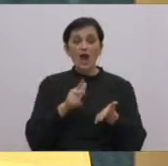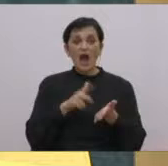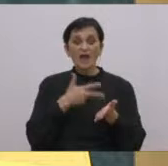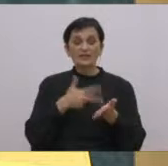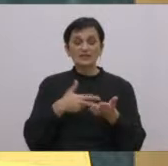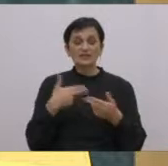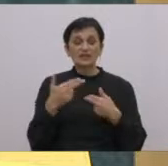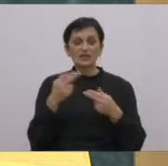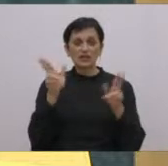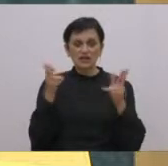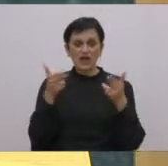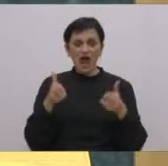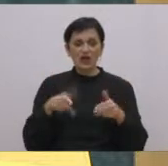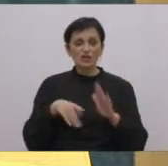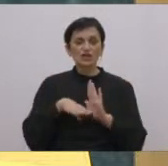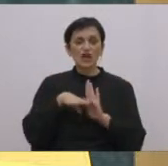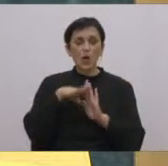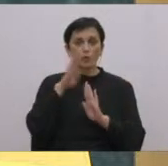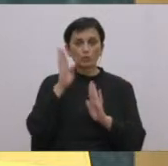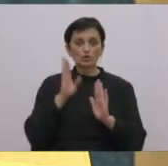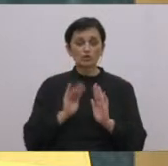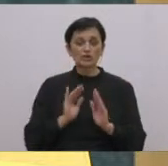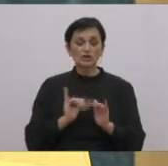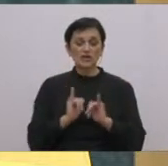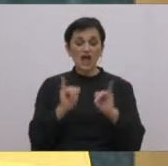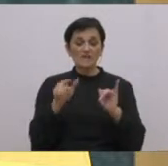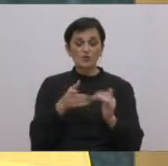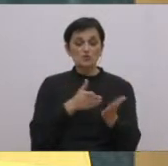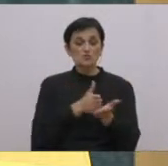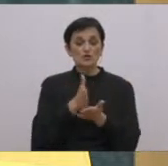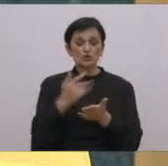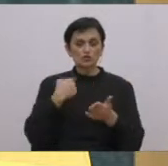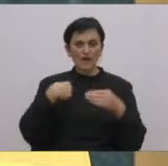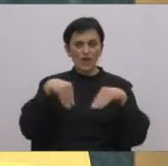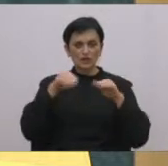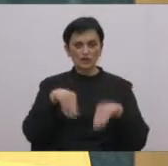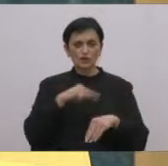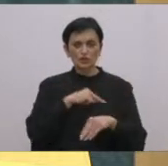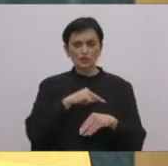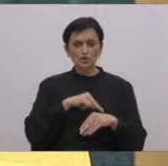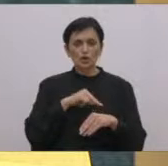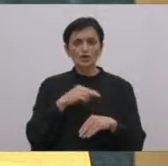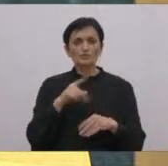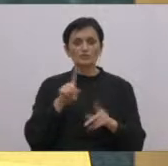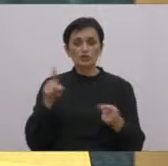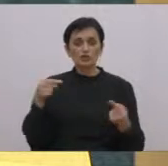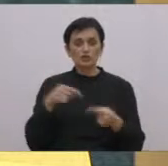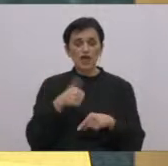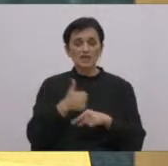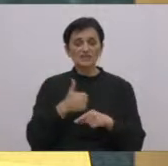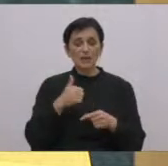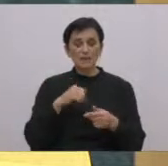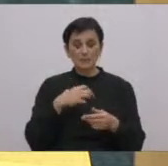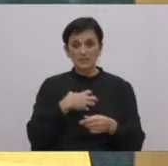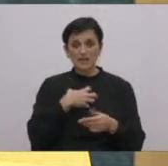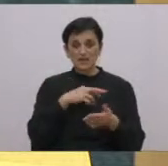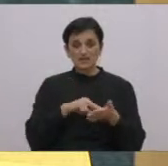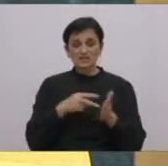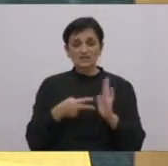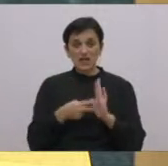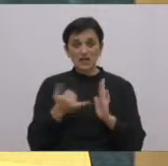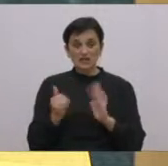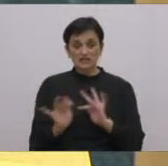გაუმჯობესება და განვითარება. ამ ყველა ამ მიმართულებით ჩვენ შემუშავებული გვაქვს შესაბამისი სტრატეგია, რომლის სამოქმედო გეგმის შესრულებაც